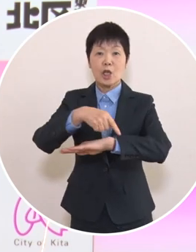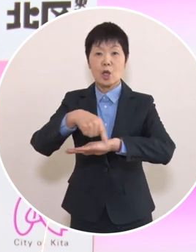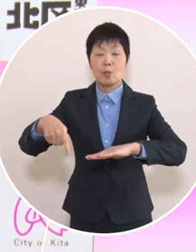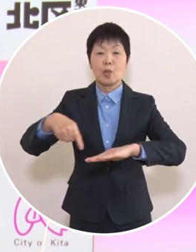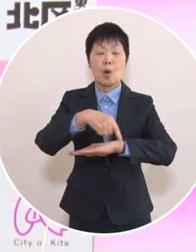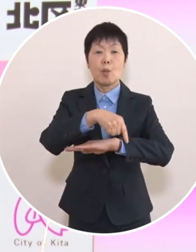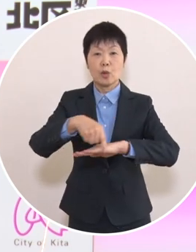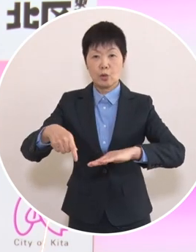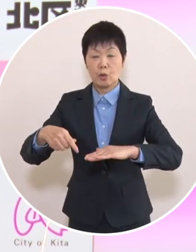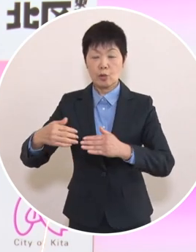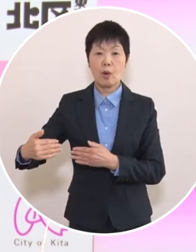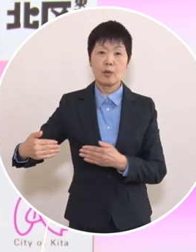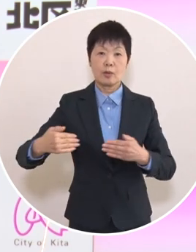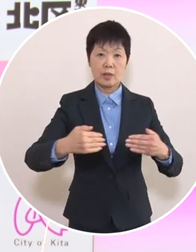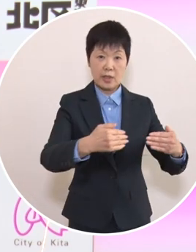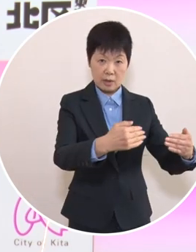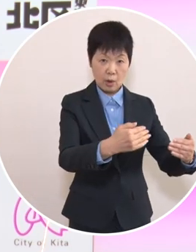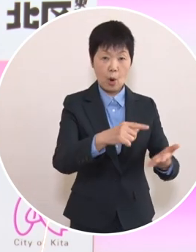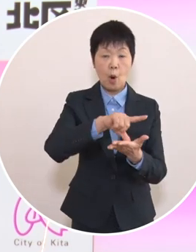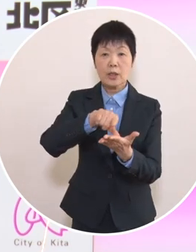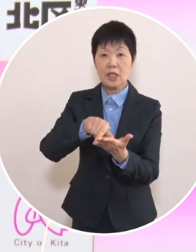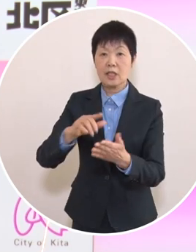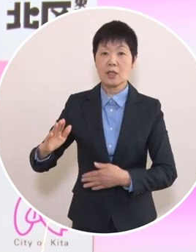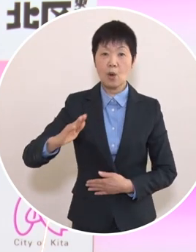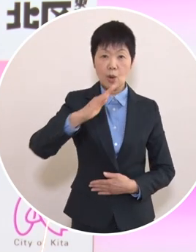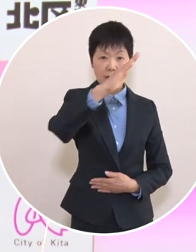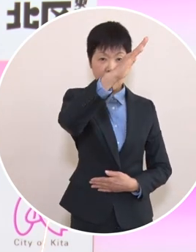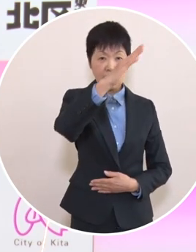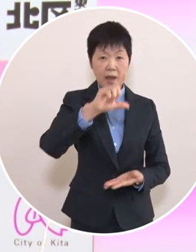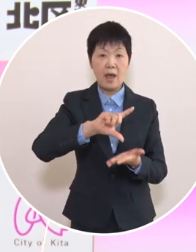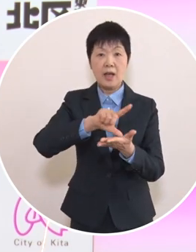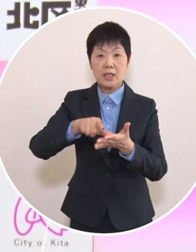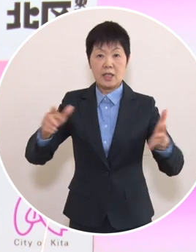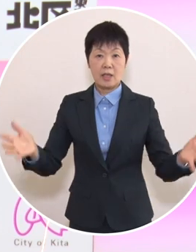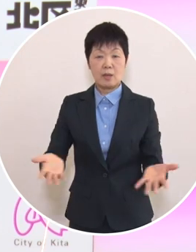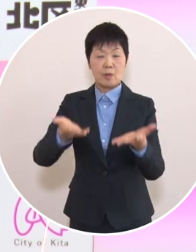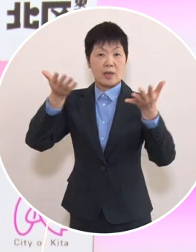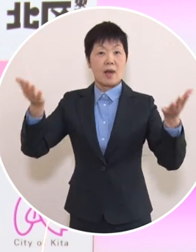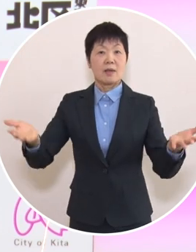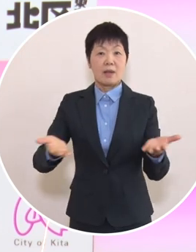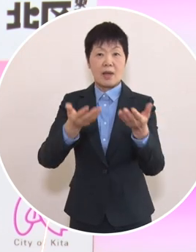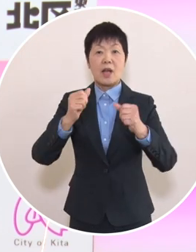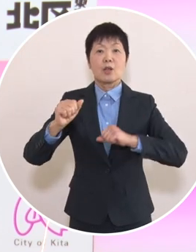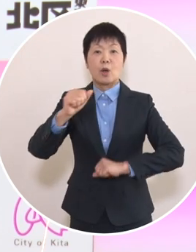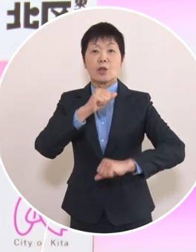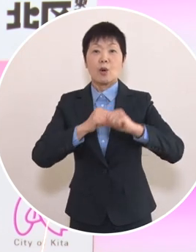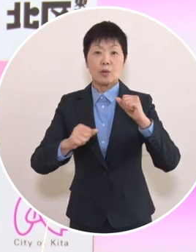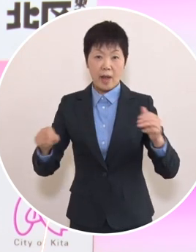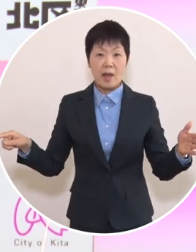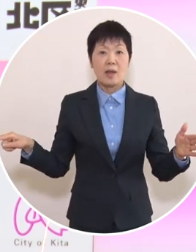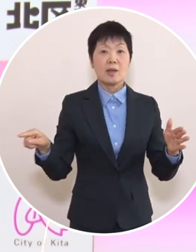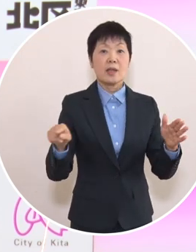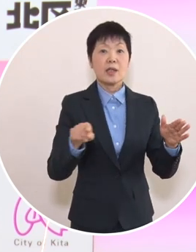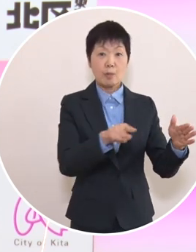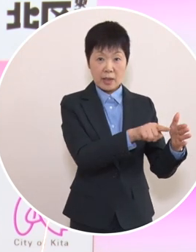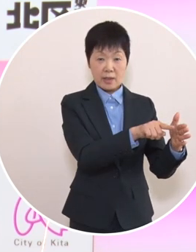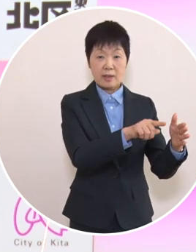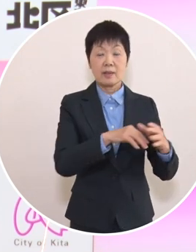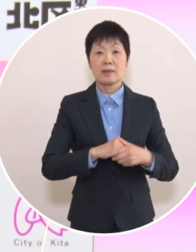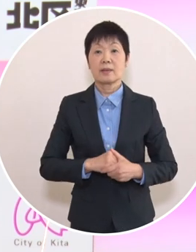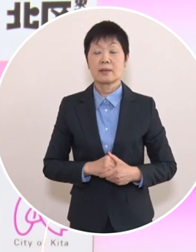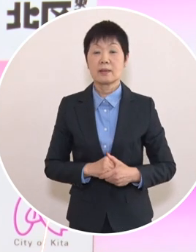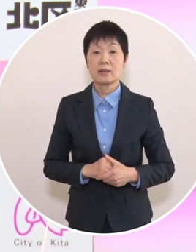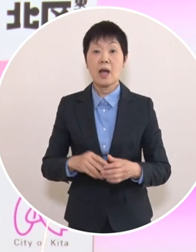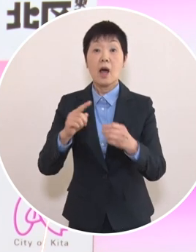一層の推進地域振興地域の活性化の食べ取り組んでまいります